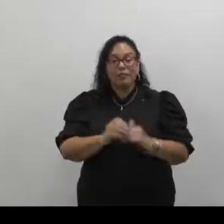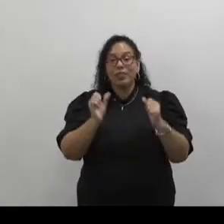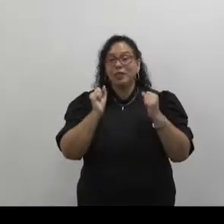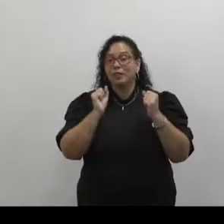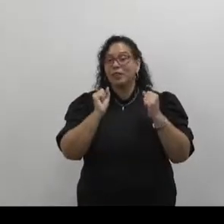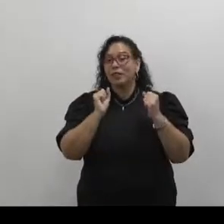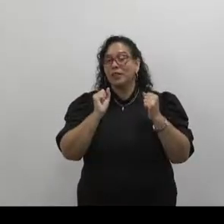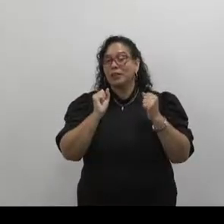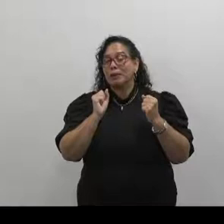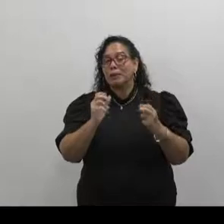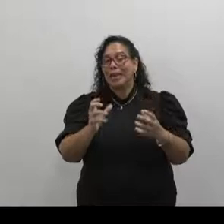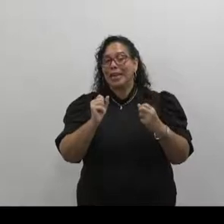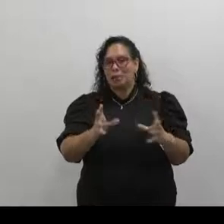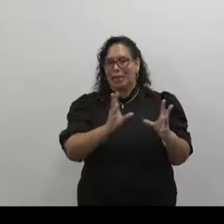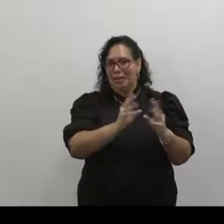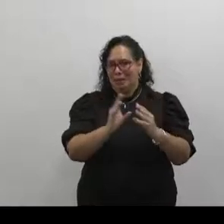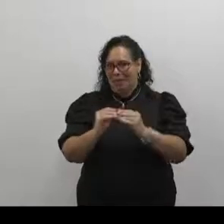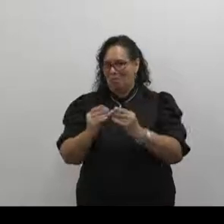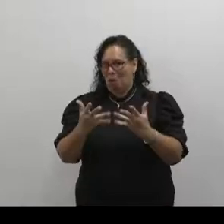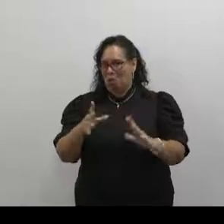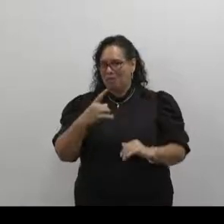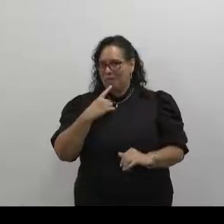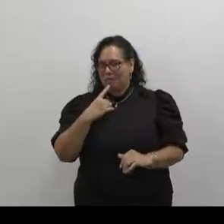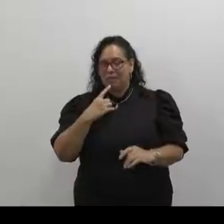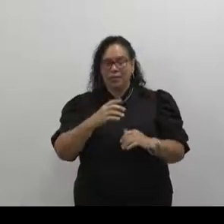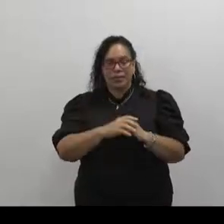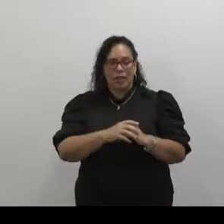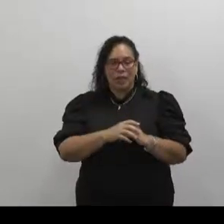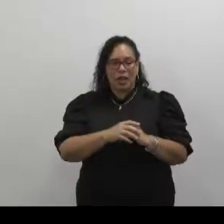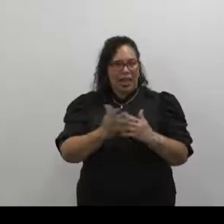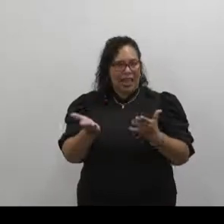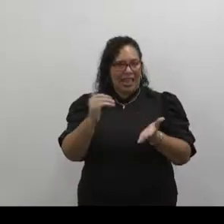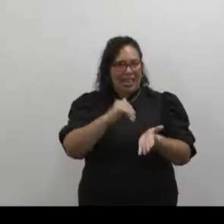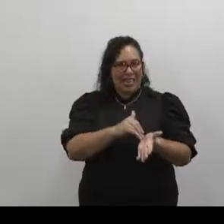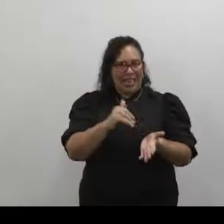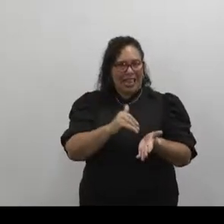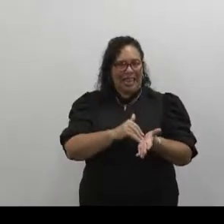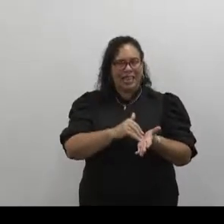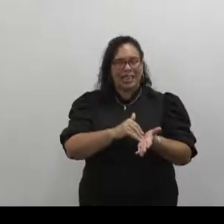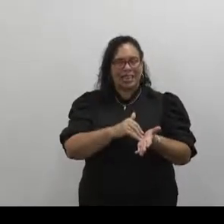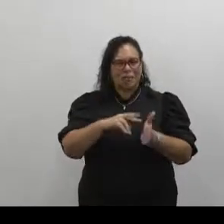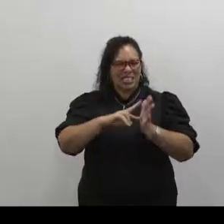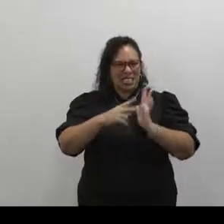mình trầm tại phần năng tế cứ thay dừng bên là vậy time time sinh tiệt